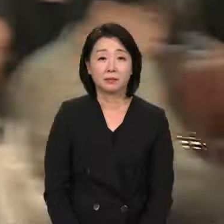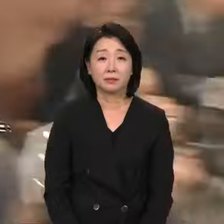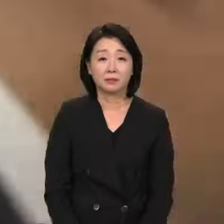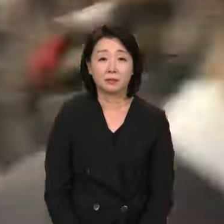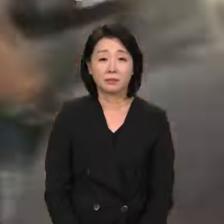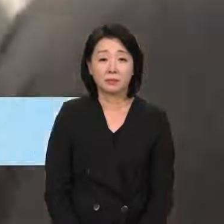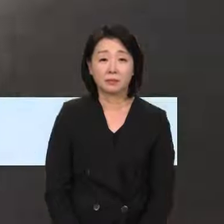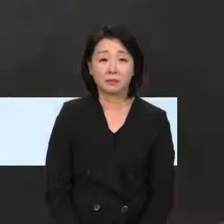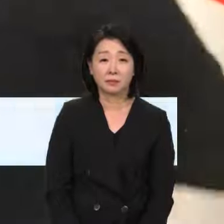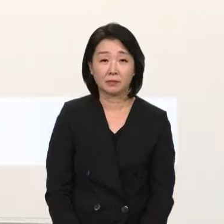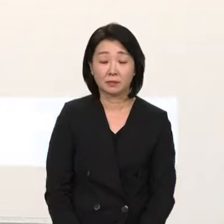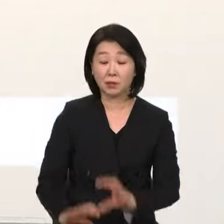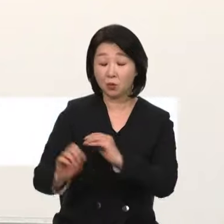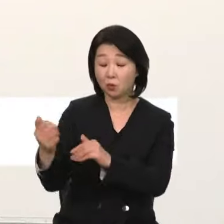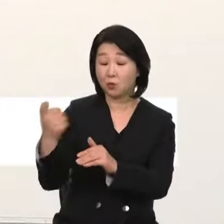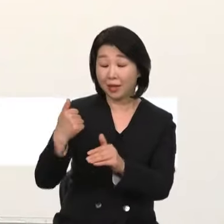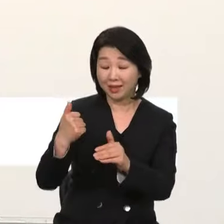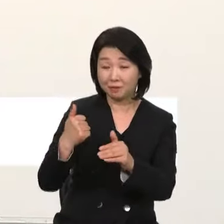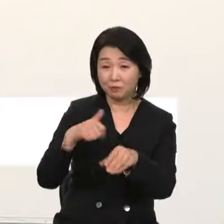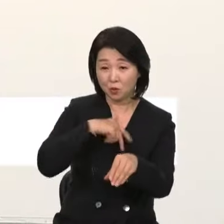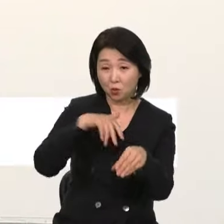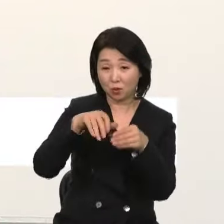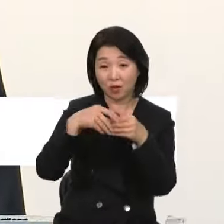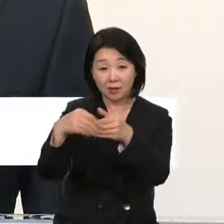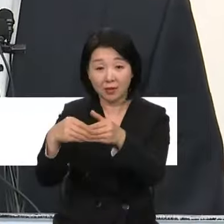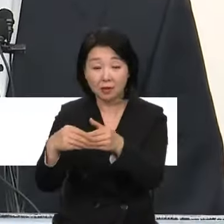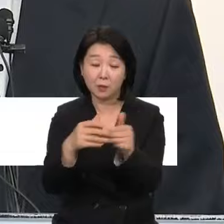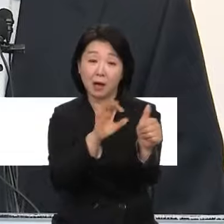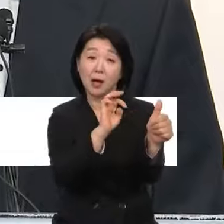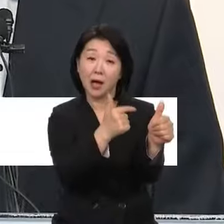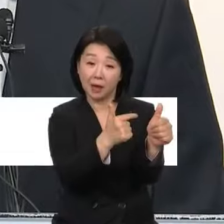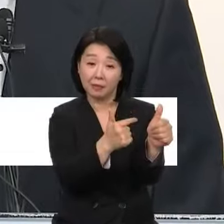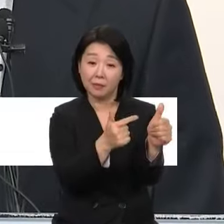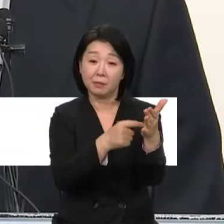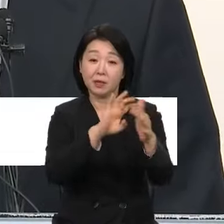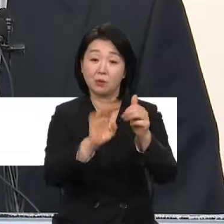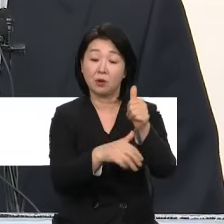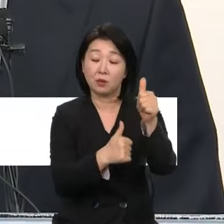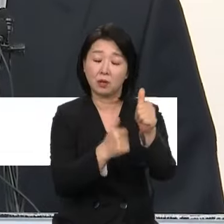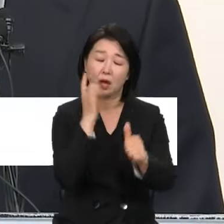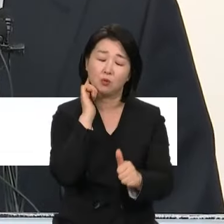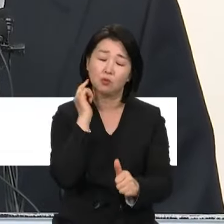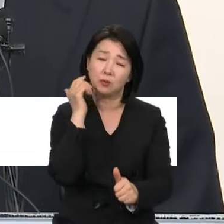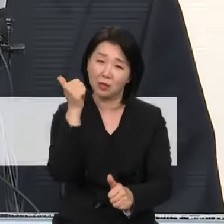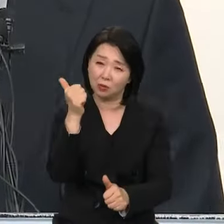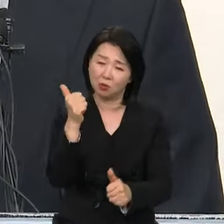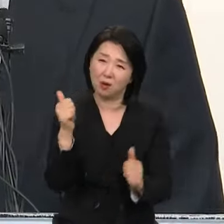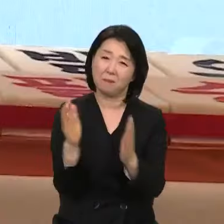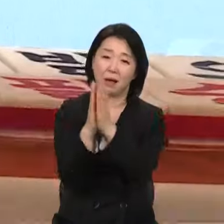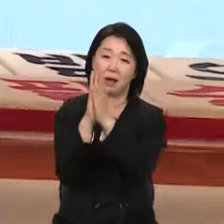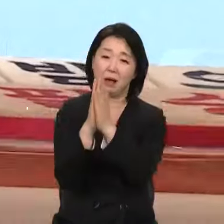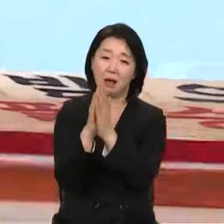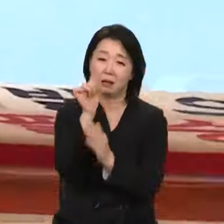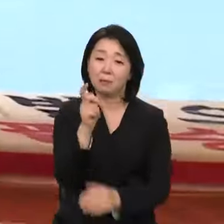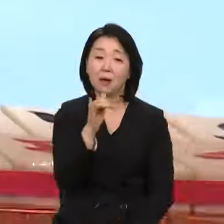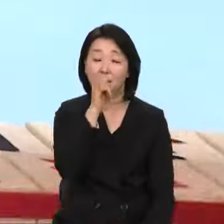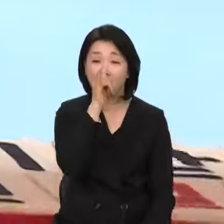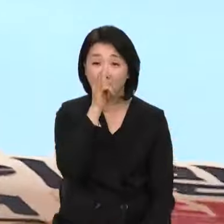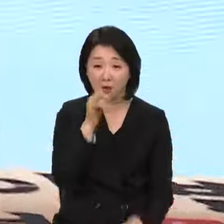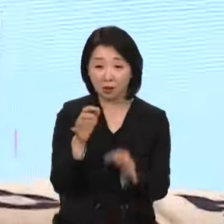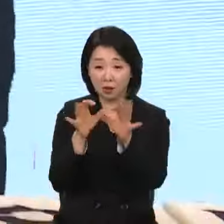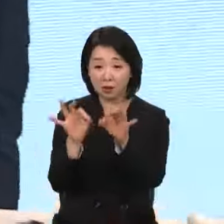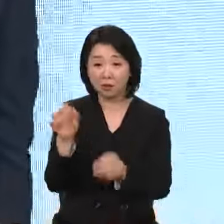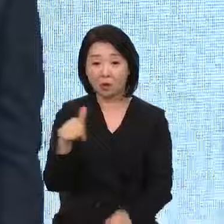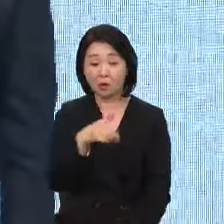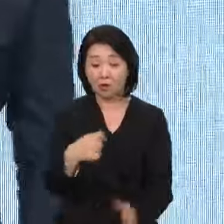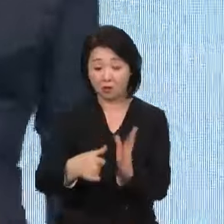여당의 총선을 이끌었던 한동훈 당시 비대위원장은 윤 대통령과 여러 차례 부딪혔습니다. 특히 김건희 여사 명품백